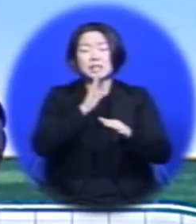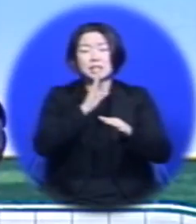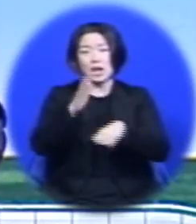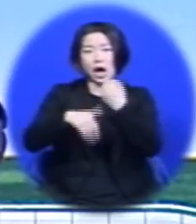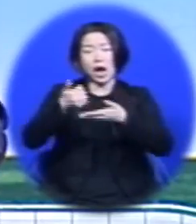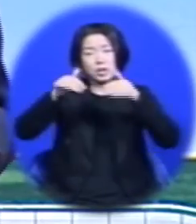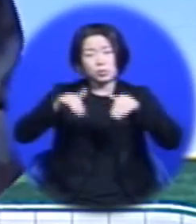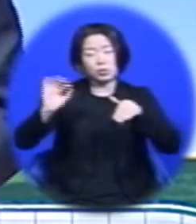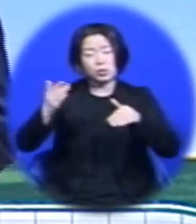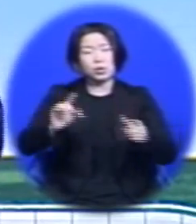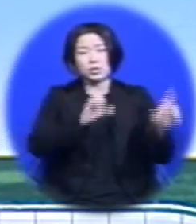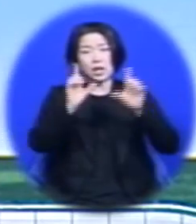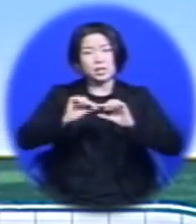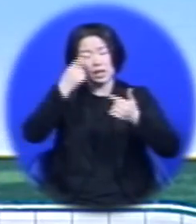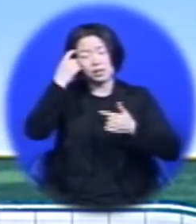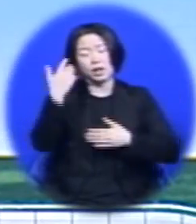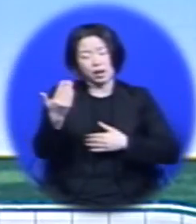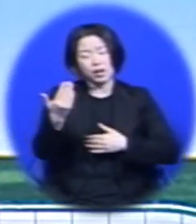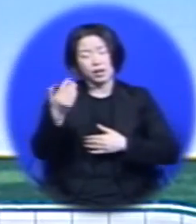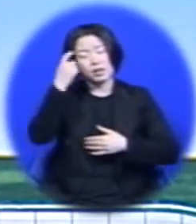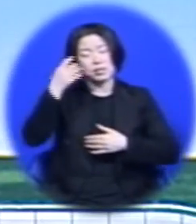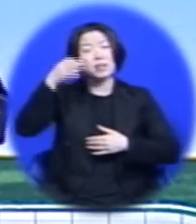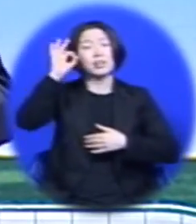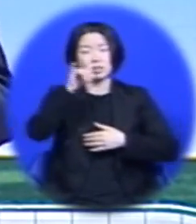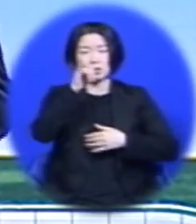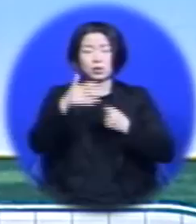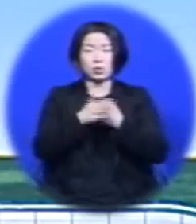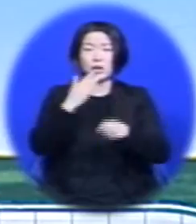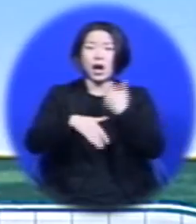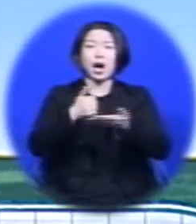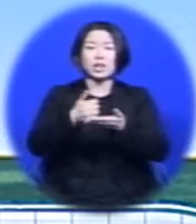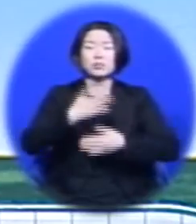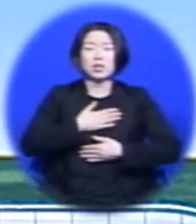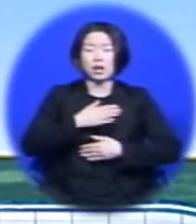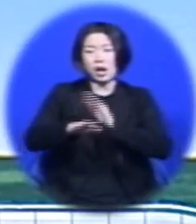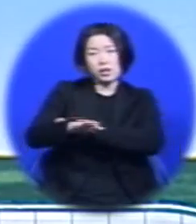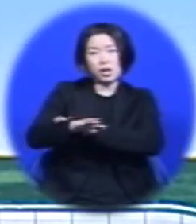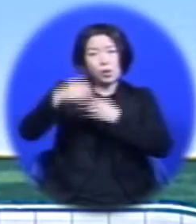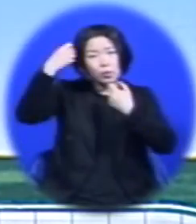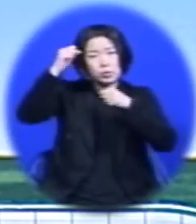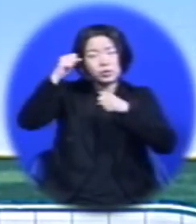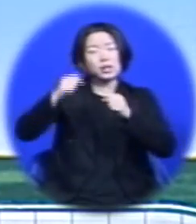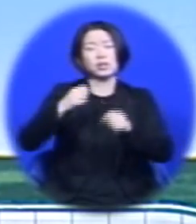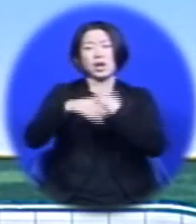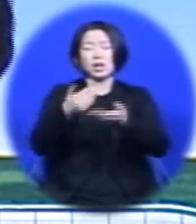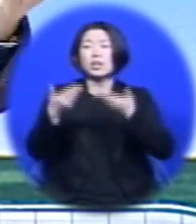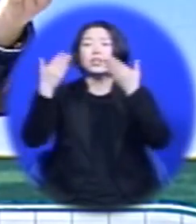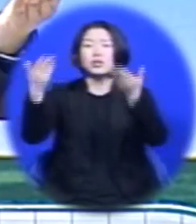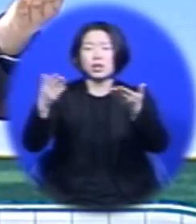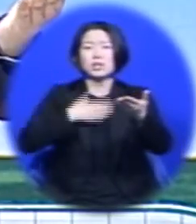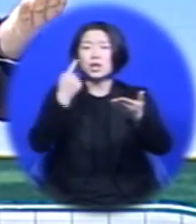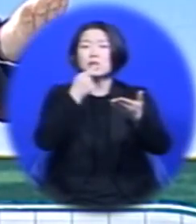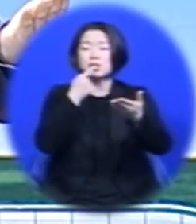않겠나 그런 생각이 들어서 하나님 제가 오른쪽 다리를 하는게 바치겠다는 기도를 제 입으로